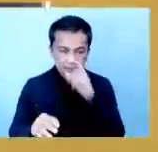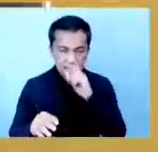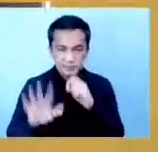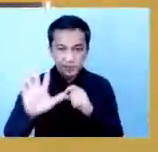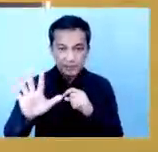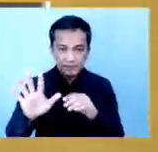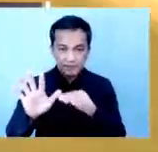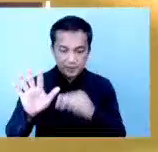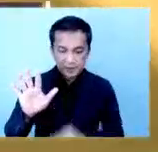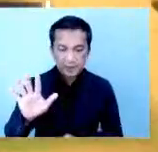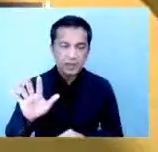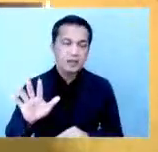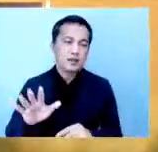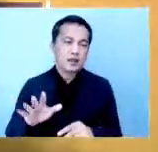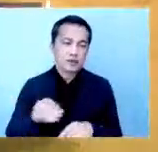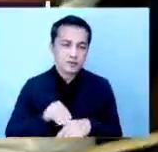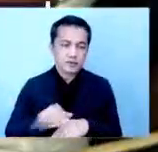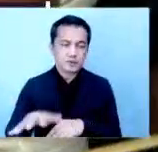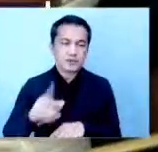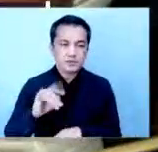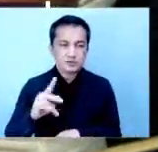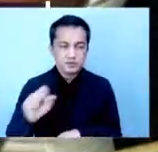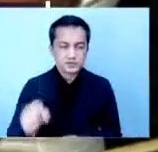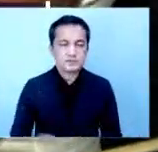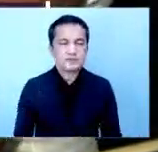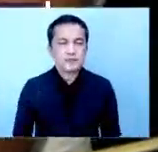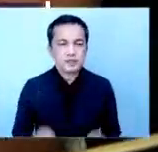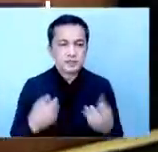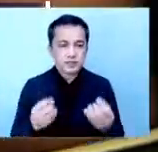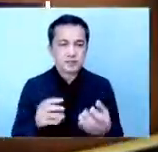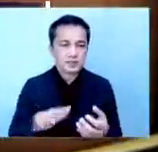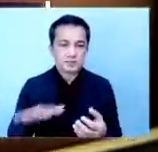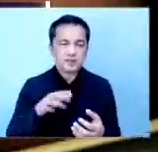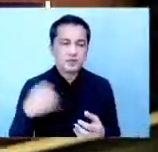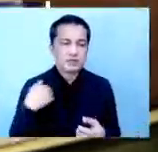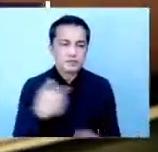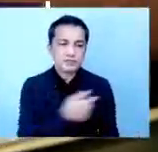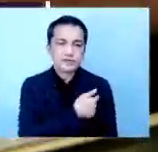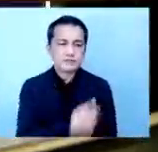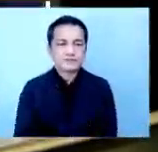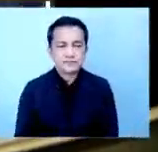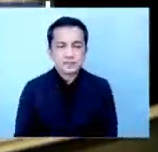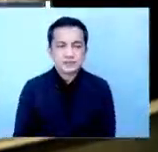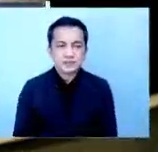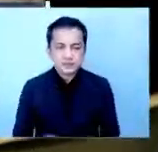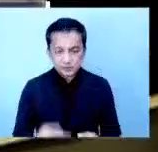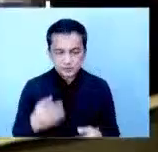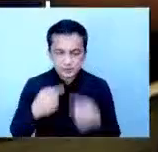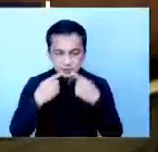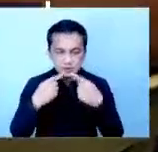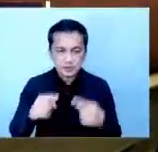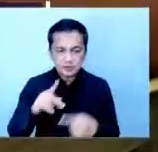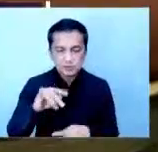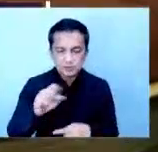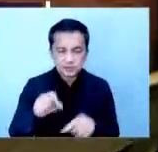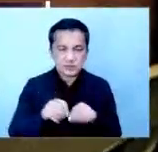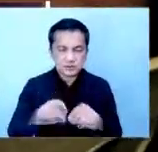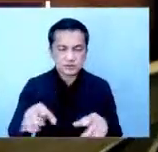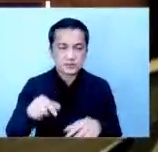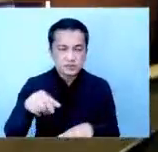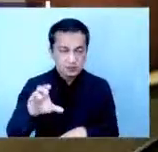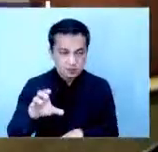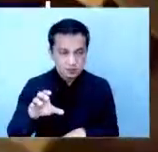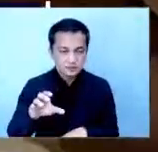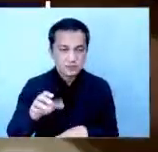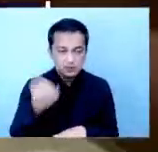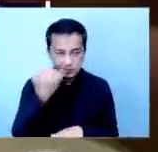ang pinakatinatamaan ng pertussis. Karamihan, mga hindi pa nababakunahan. Nauna na nagdeklara ng pertussis outbreak sa Quezon City at